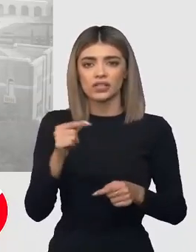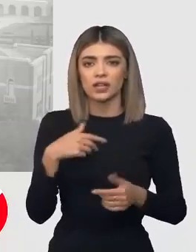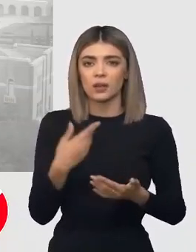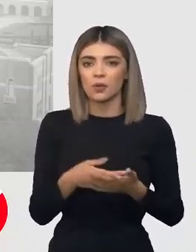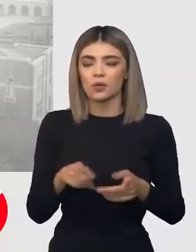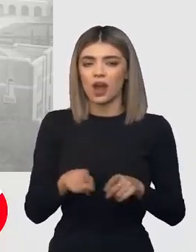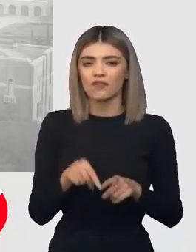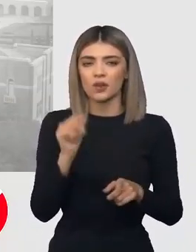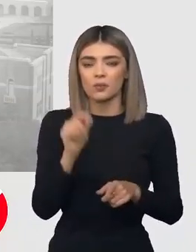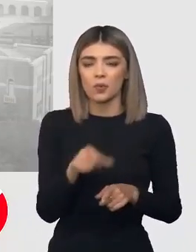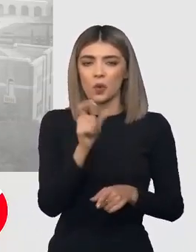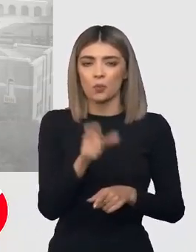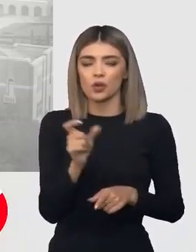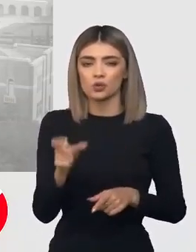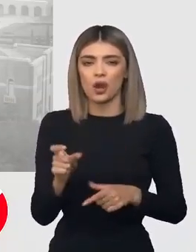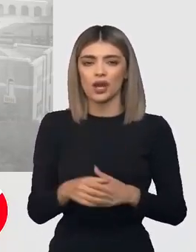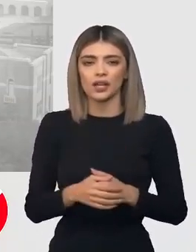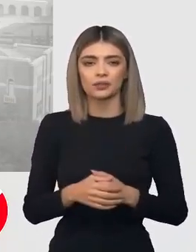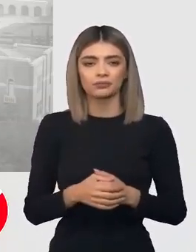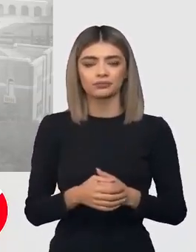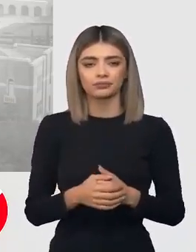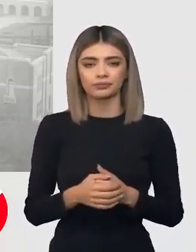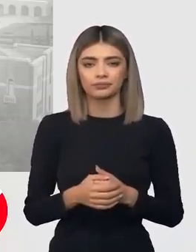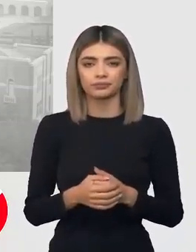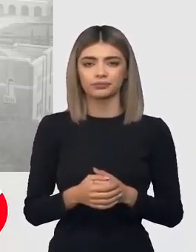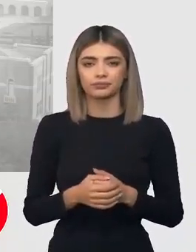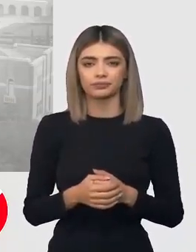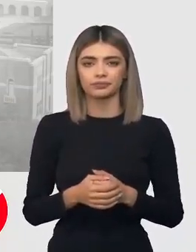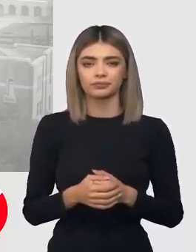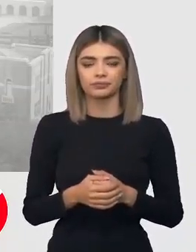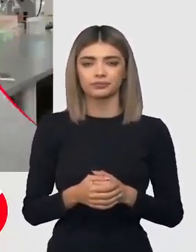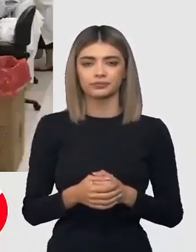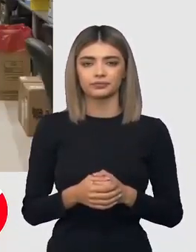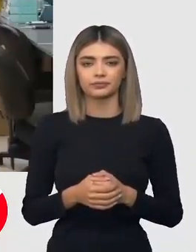mai dura puțin timp până când această metodă să fie aplicată și la oameni.